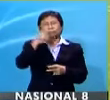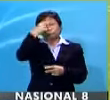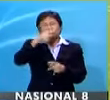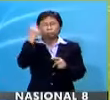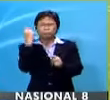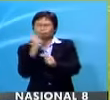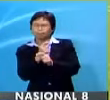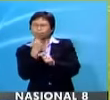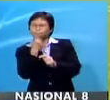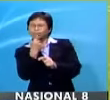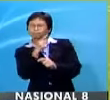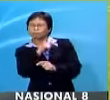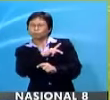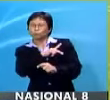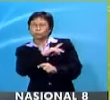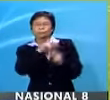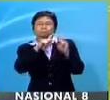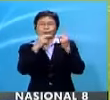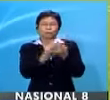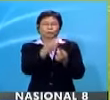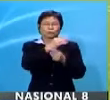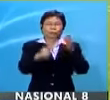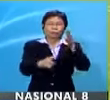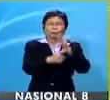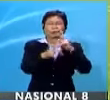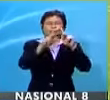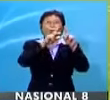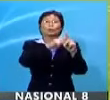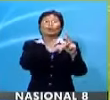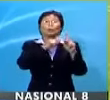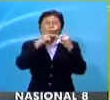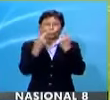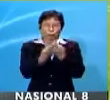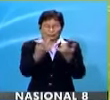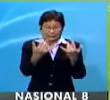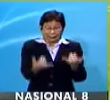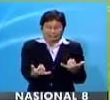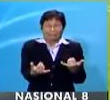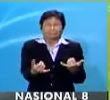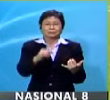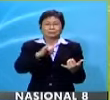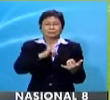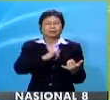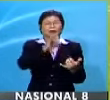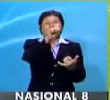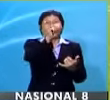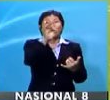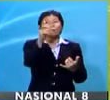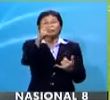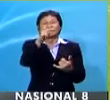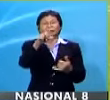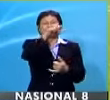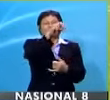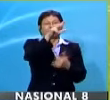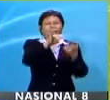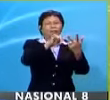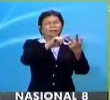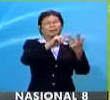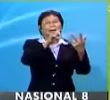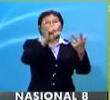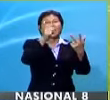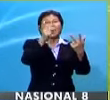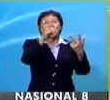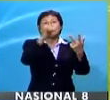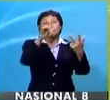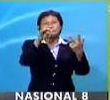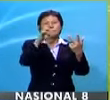siapa ketua pasukan dan juga penolong ketua pasukan di mana ketika ini F dan am saidin diberikan